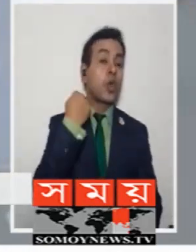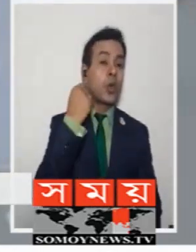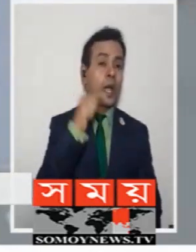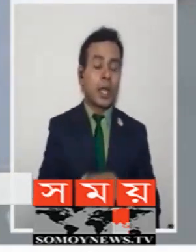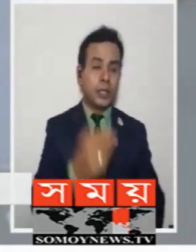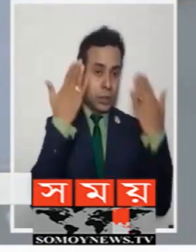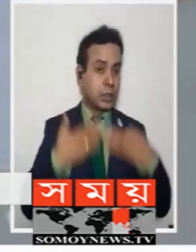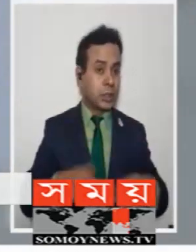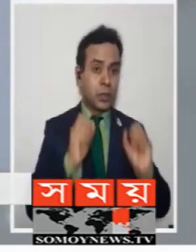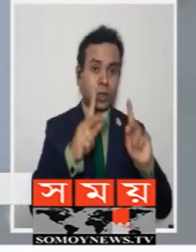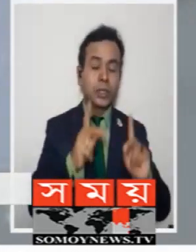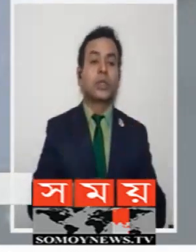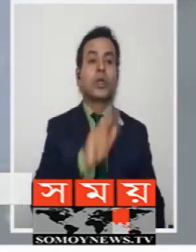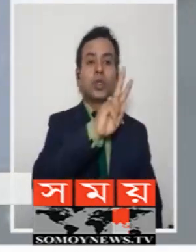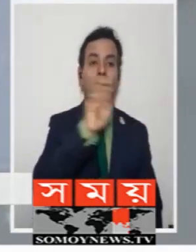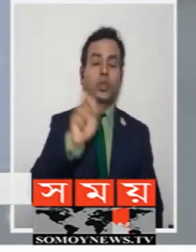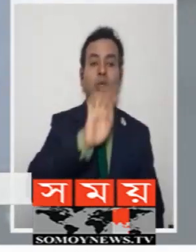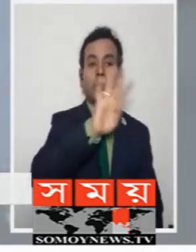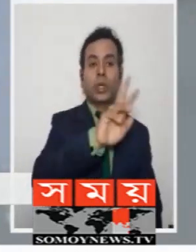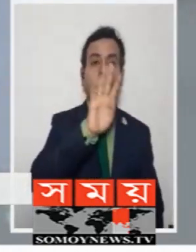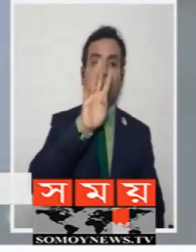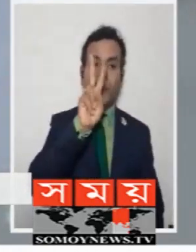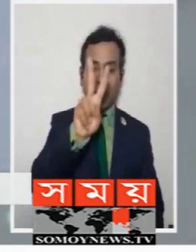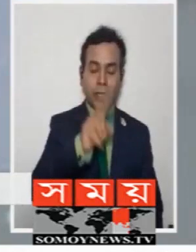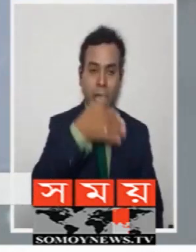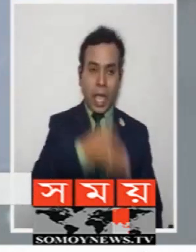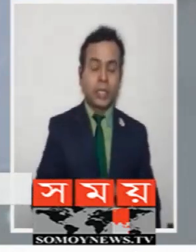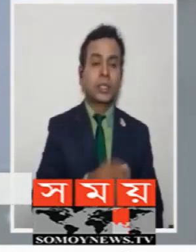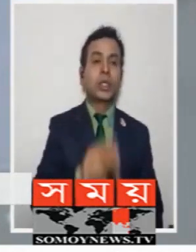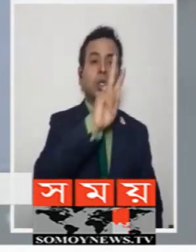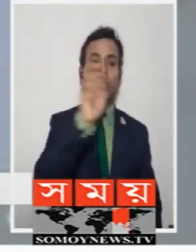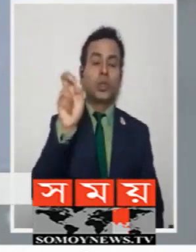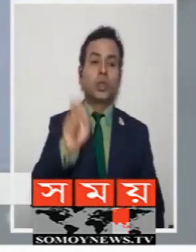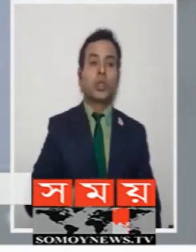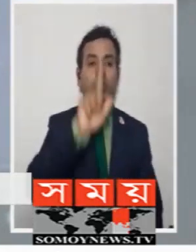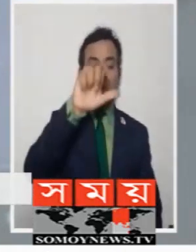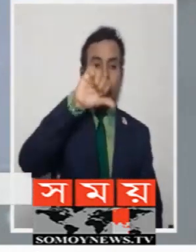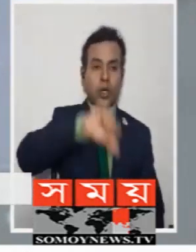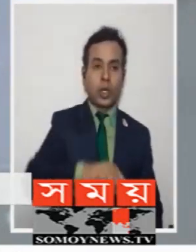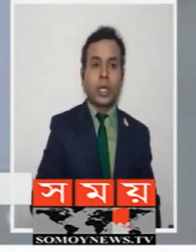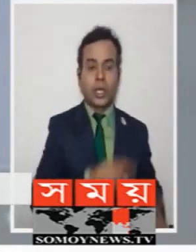আজকে 279 জন। এই 48 ঘন্টায় সুস্থ 512 জন এবং এ পর্যন্ত আমাদের সুস্থ